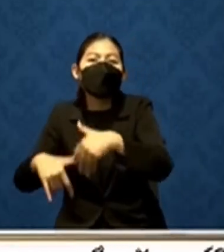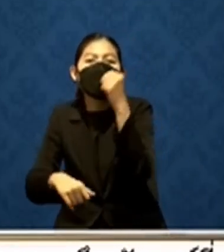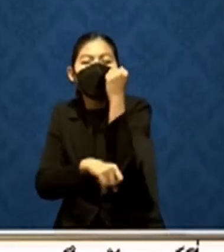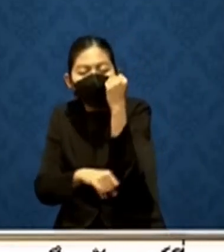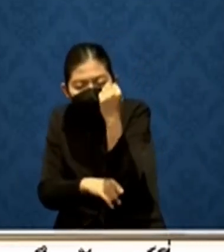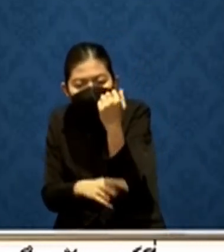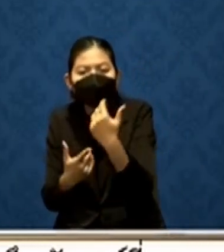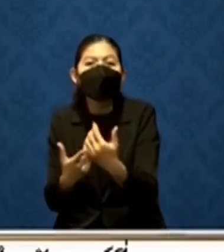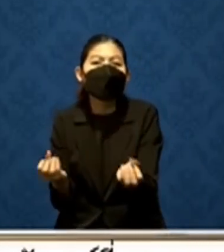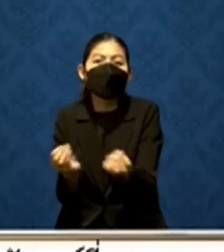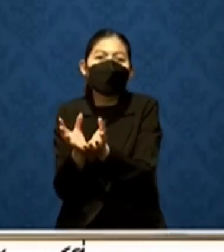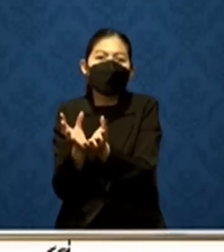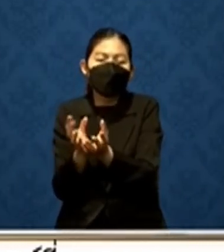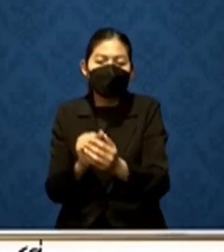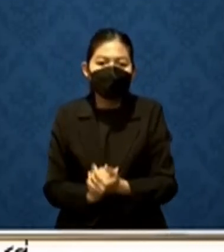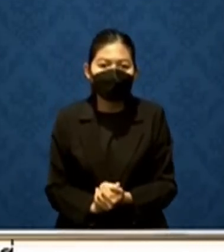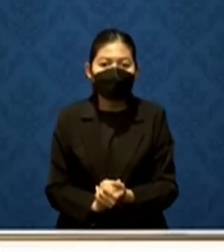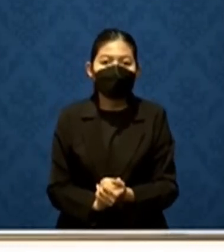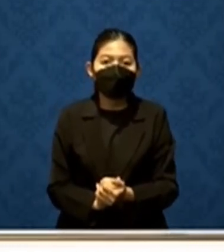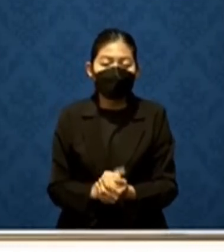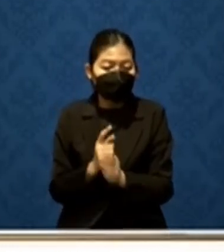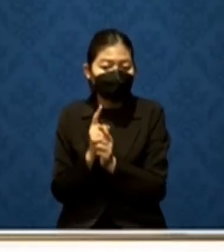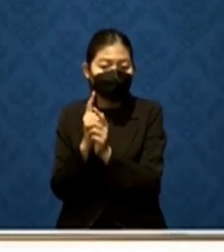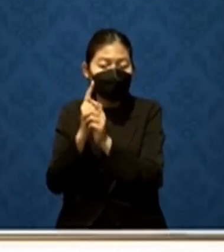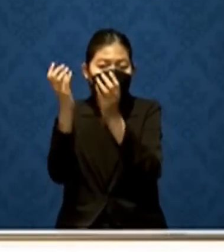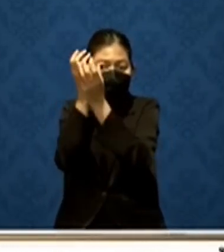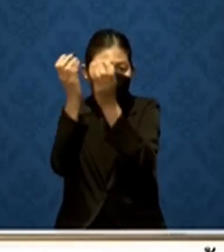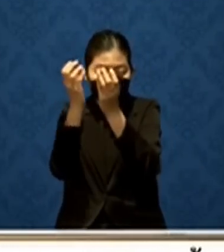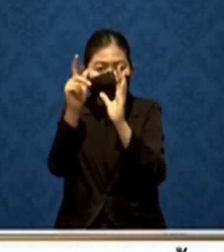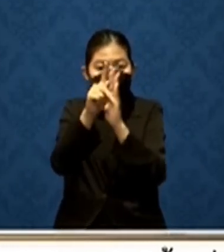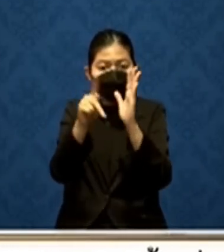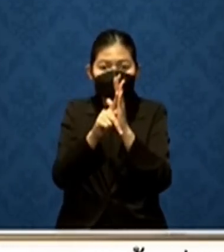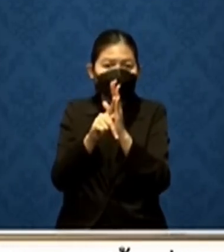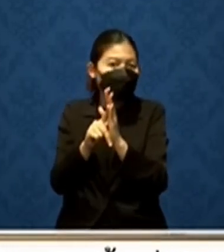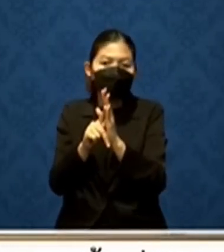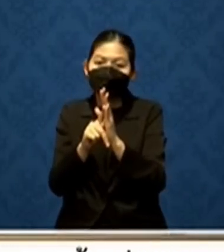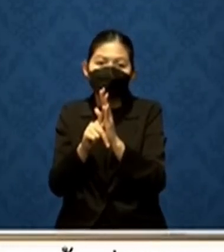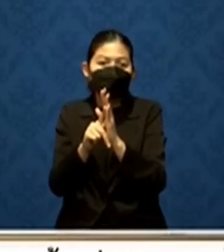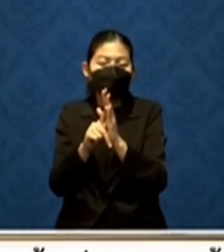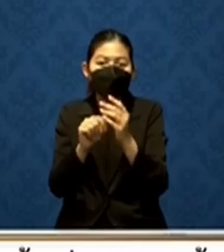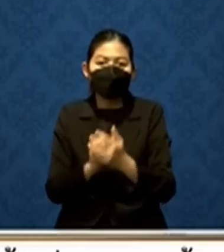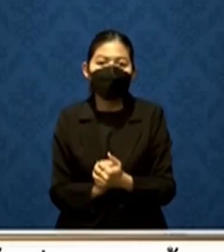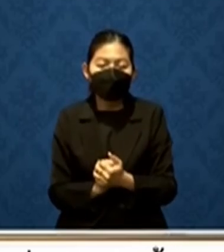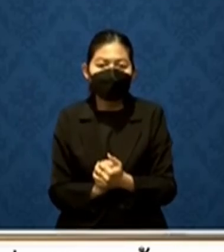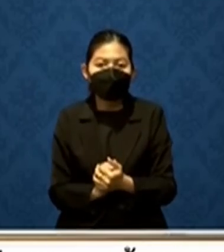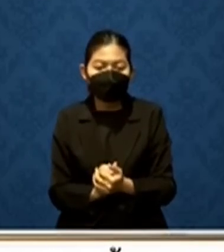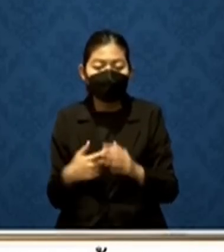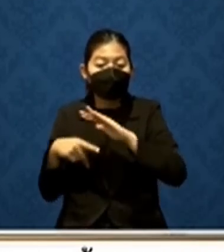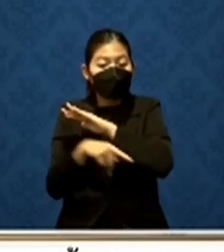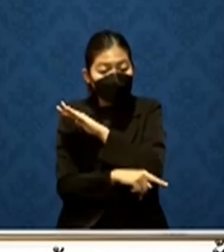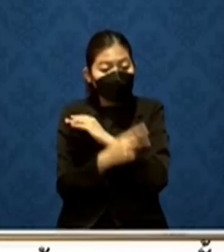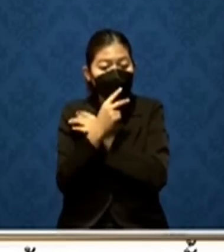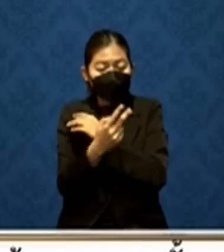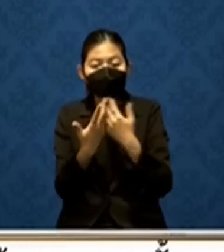ประชาชนไม่ปฏิบัติตามรัฐธรรมนูญและกฎหมายรวยละเว้นเพิกเฉยต่อการทุจริตในภาค